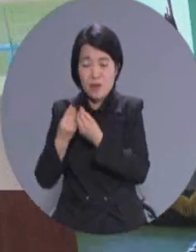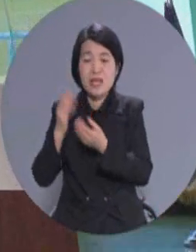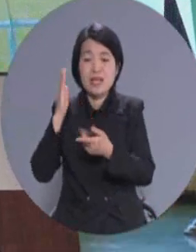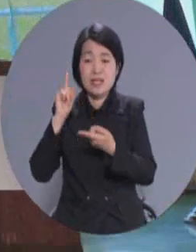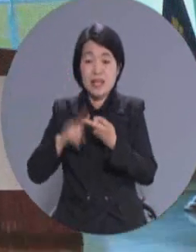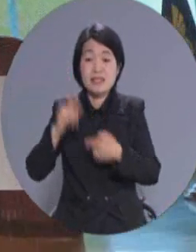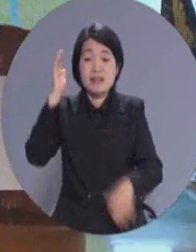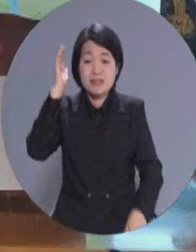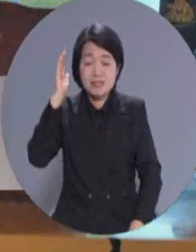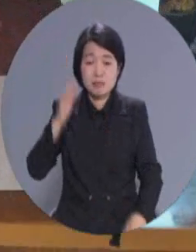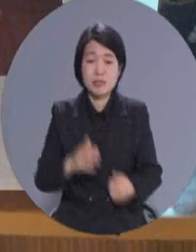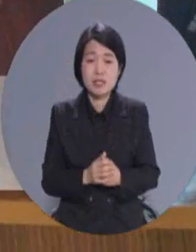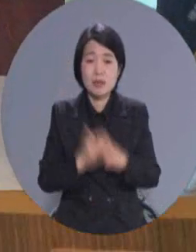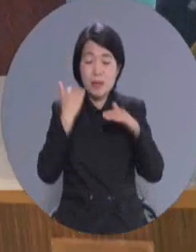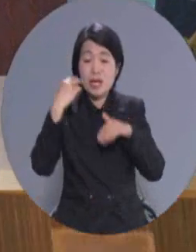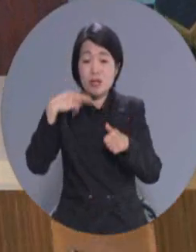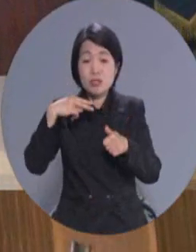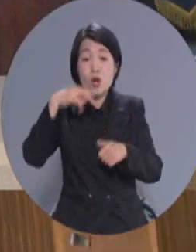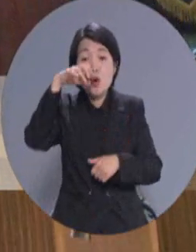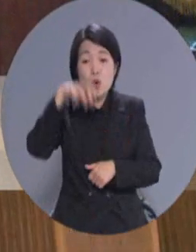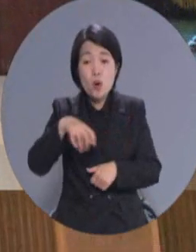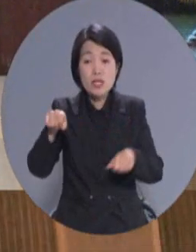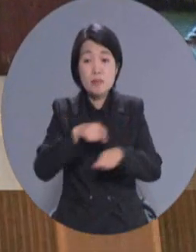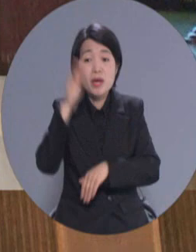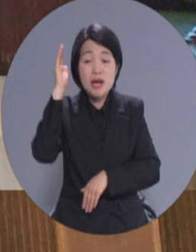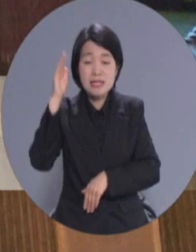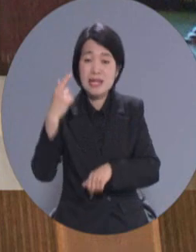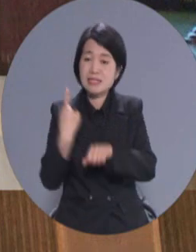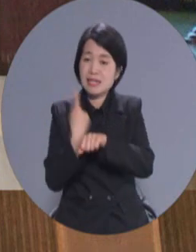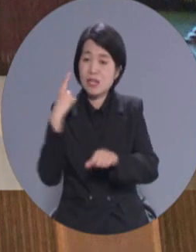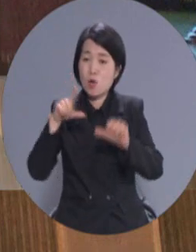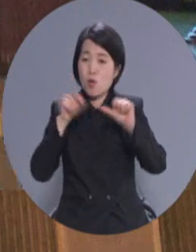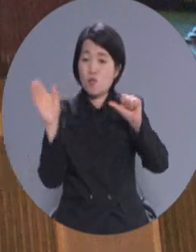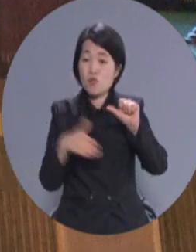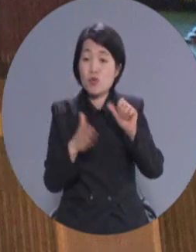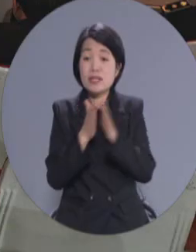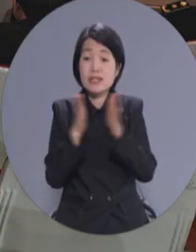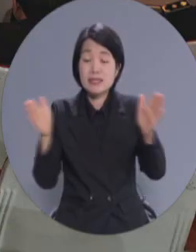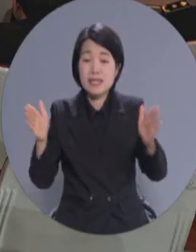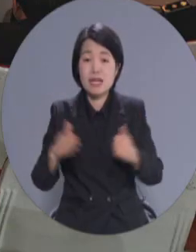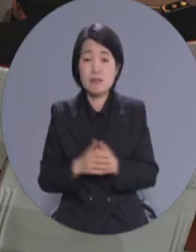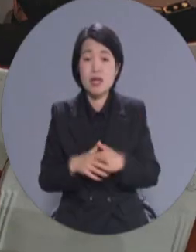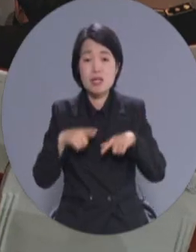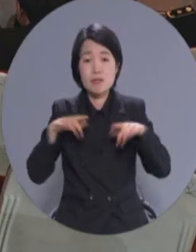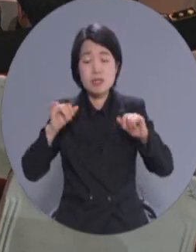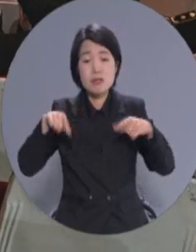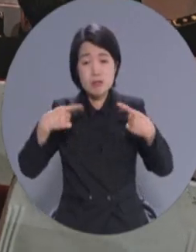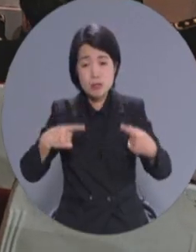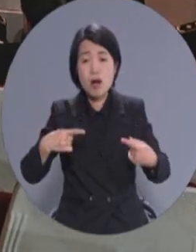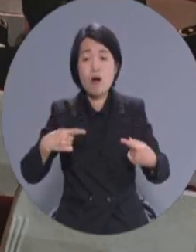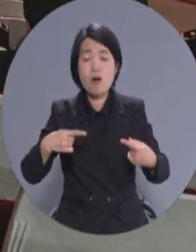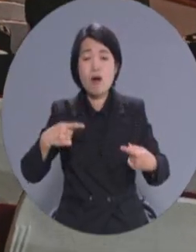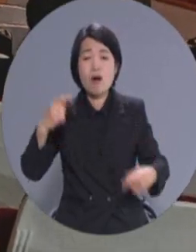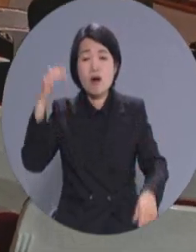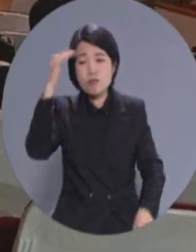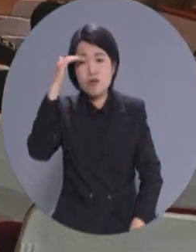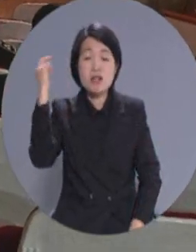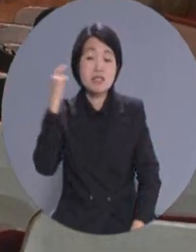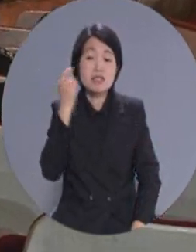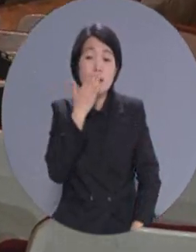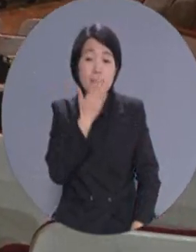소개했습니다. 해양경찰교육원의 특별 강연은 지난해 5월부터 시작했으며 일반인들도 참석할 수